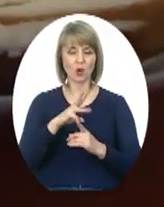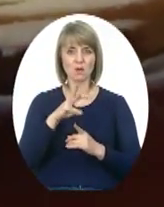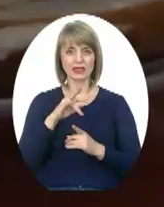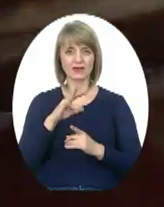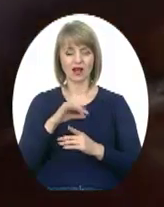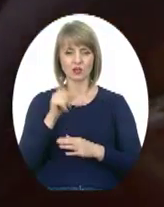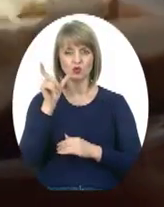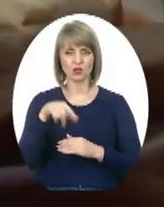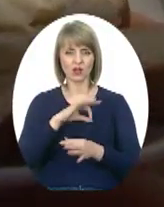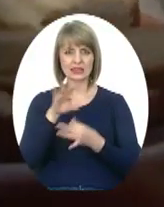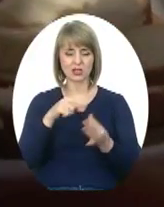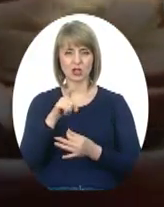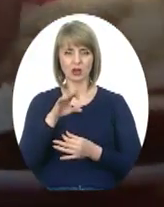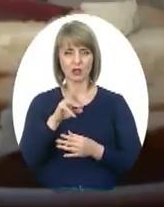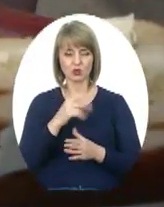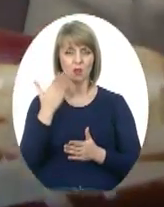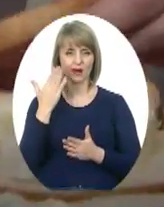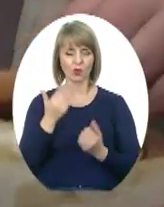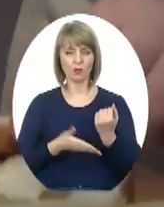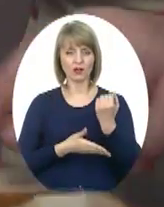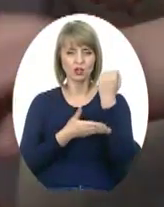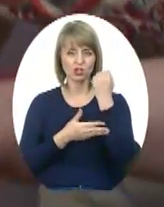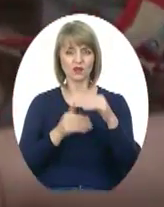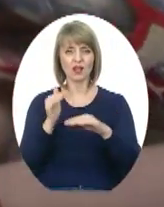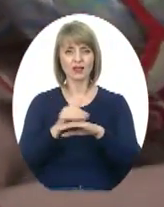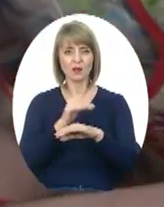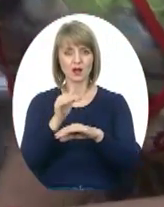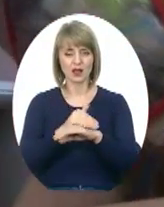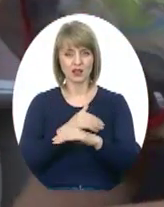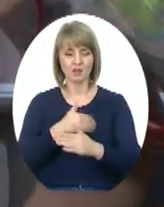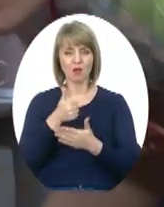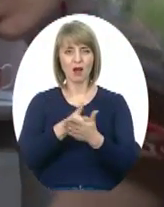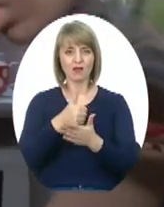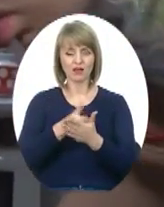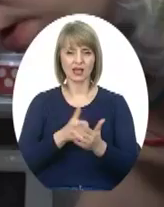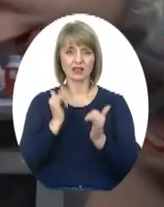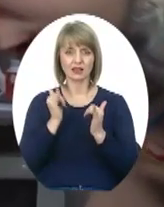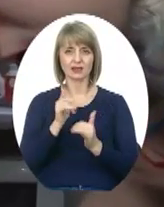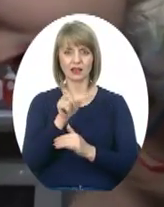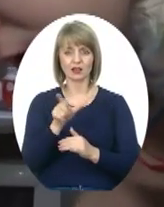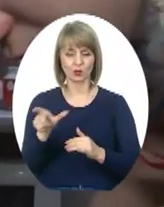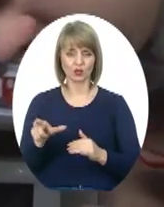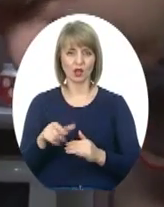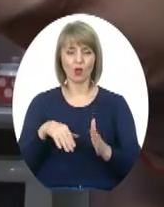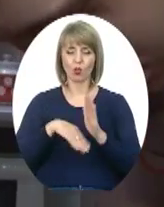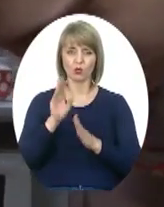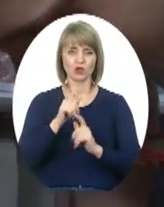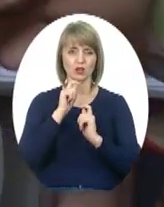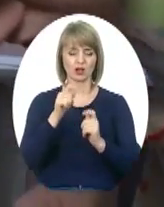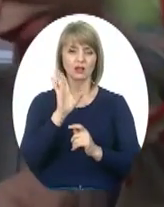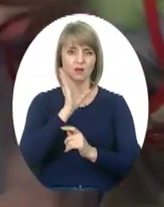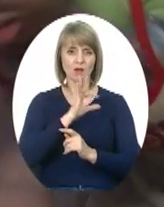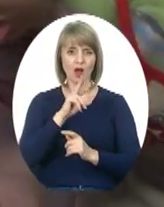что мотивацию человека с лишней хромосомой легко поддерживать одобрением. Похвала для таких людей – лучшая